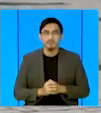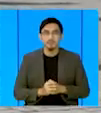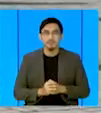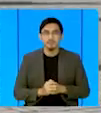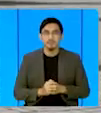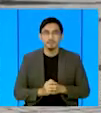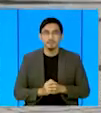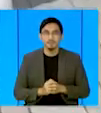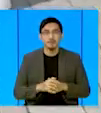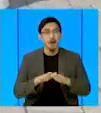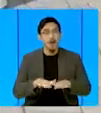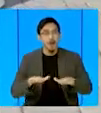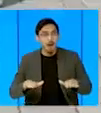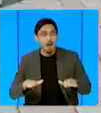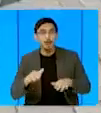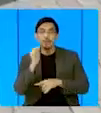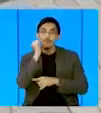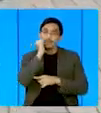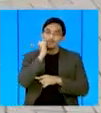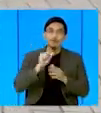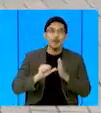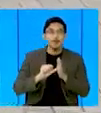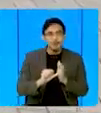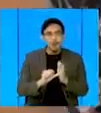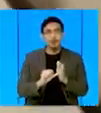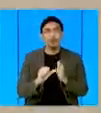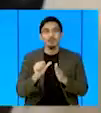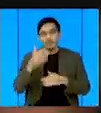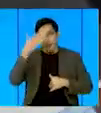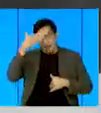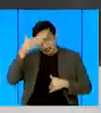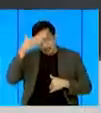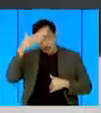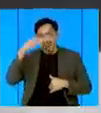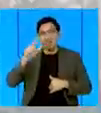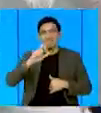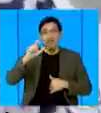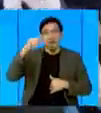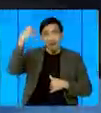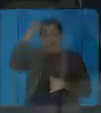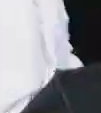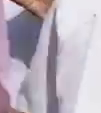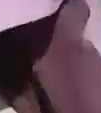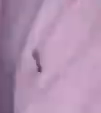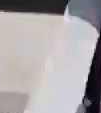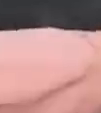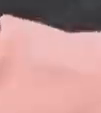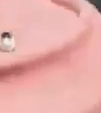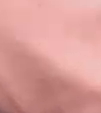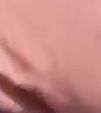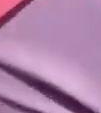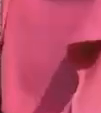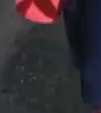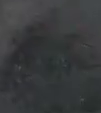Bocah-bocah ini dibantu ibunya mencoba mencium Hajar Aswad. Namun bukanlah Hajar Aswad yang asli, melainkan hanya replika. Sejak